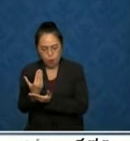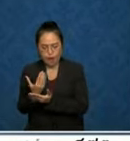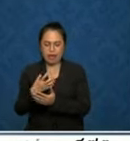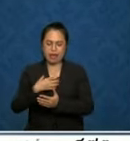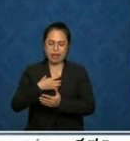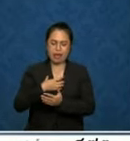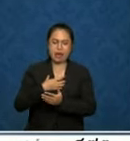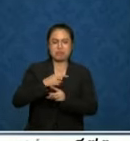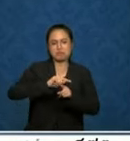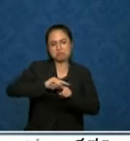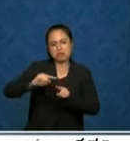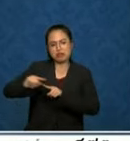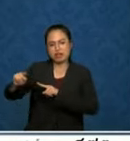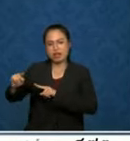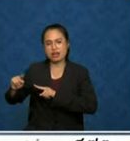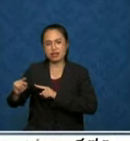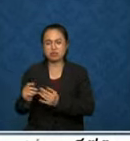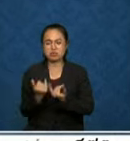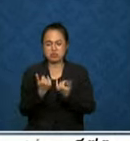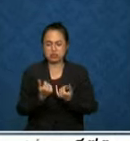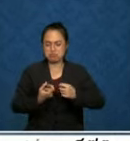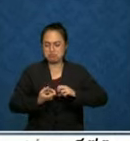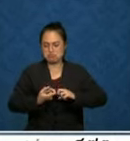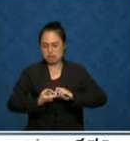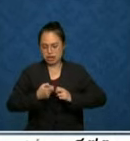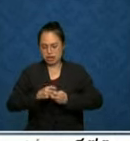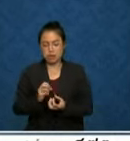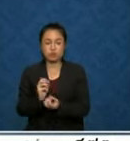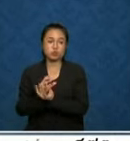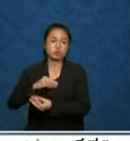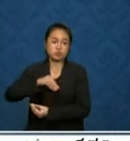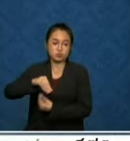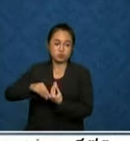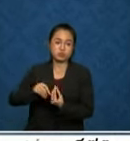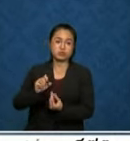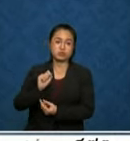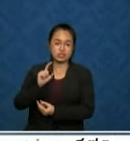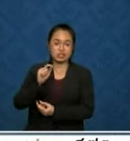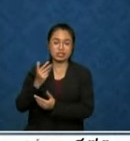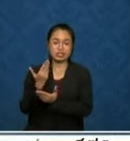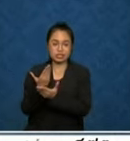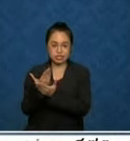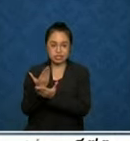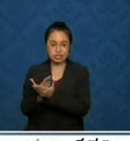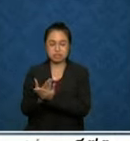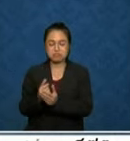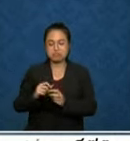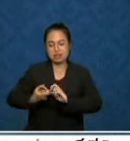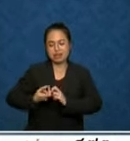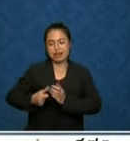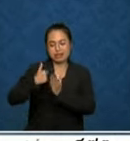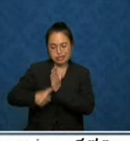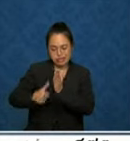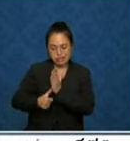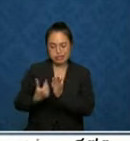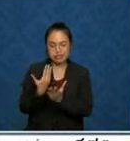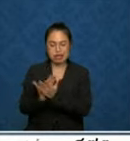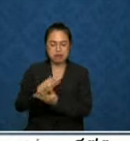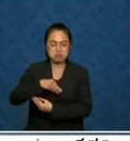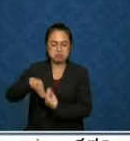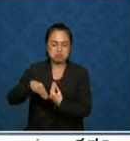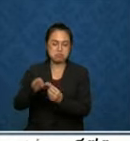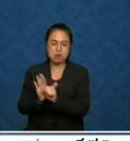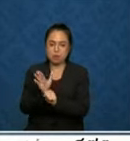ขาและทุกครั้งที่เกิดความทุกข์ยากทางเศรษฐกิจเกิดปัญหาทางการเงินเผชิญภาวะหนี้สินรายได้ไม่เพียงพอต่